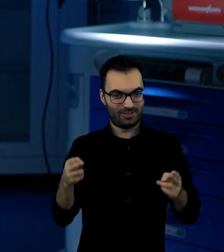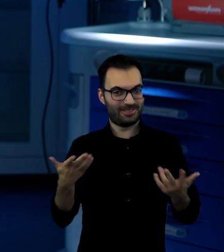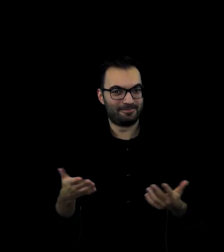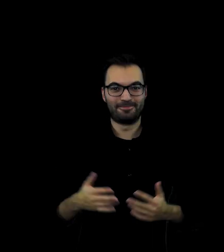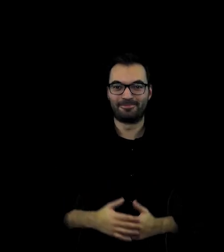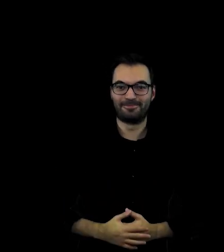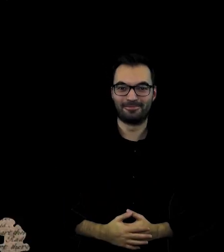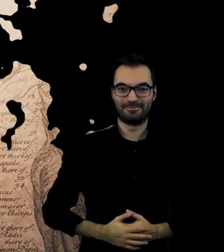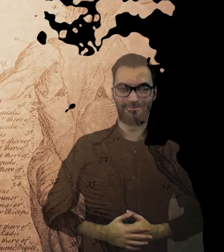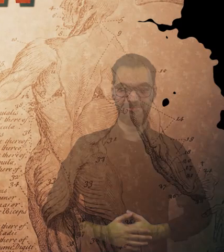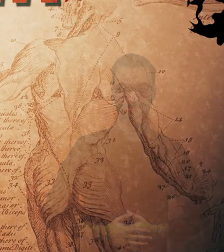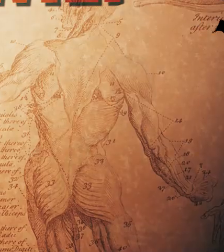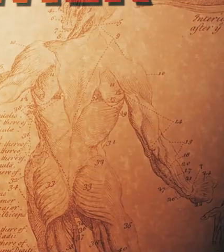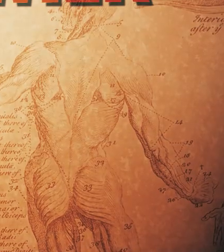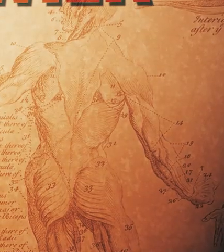odcinek.